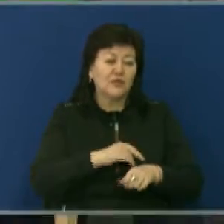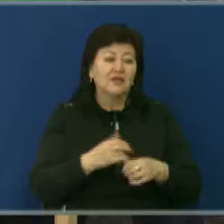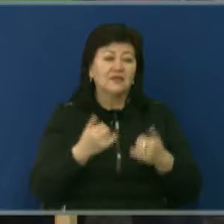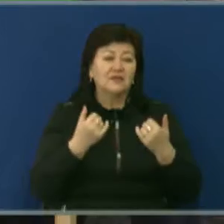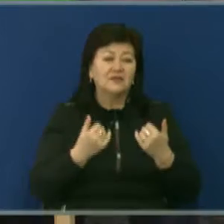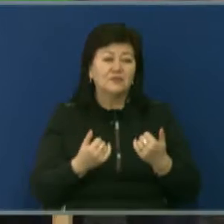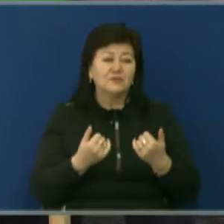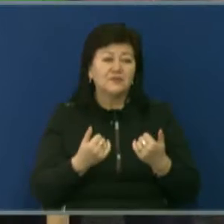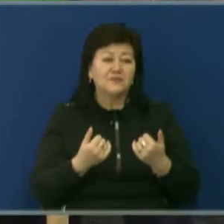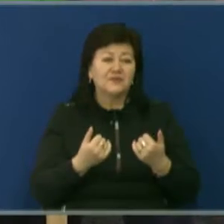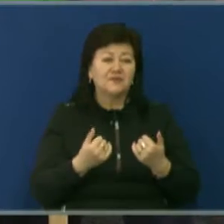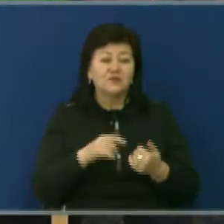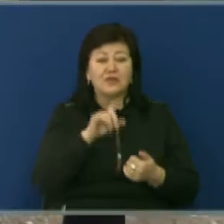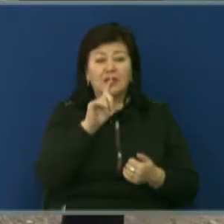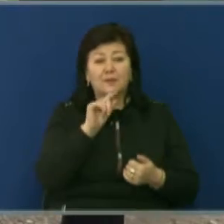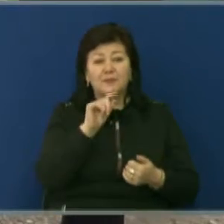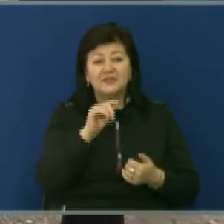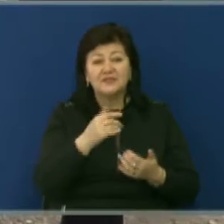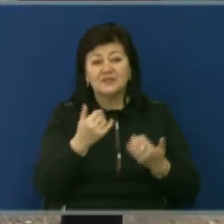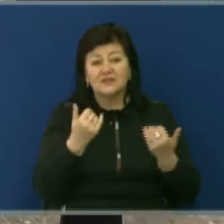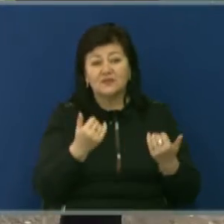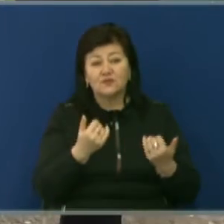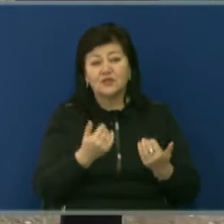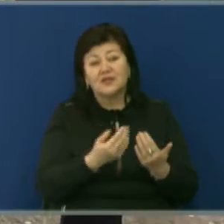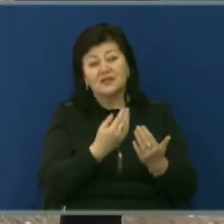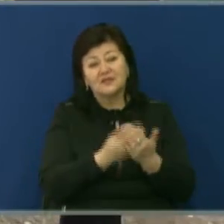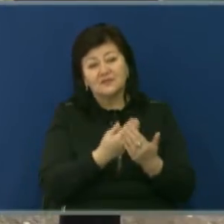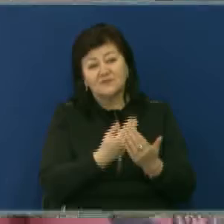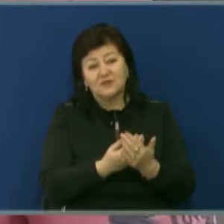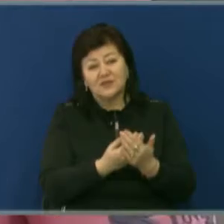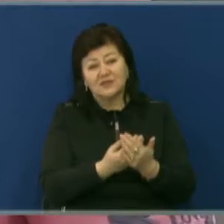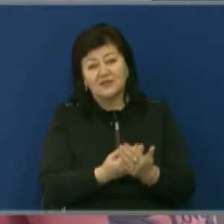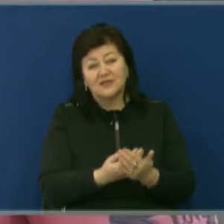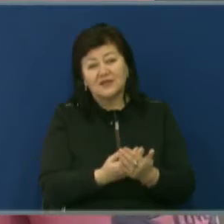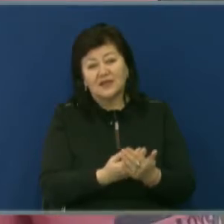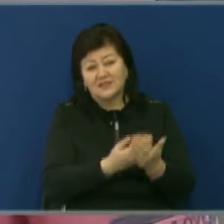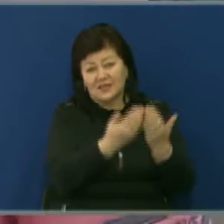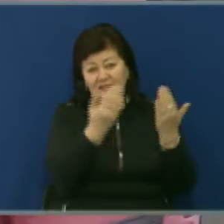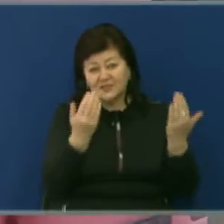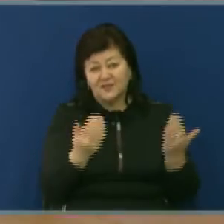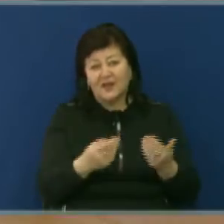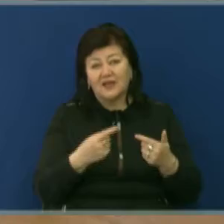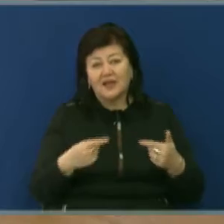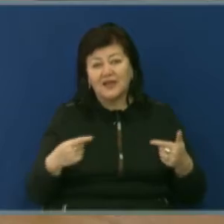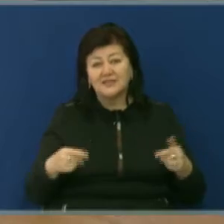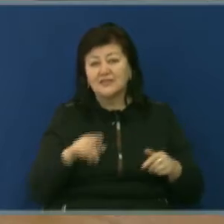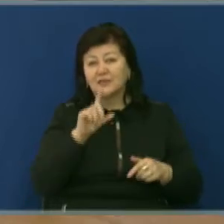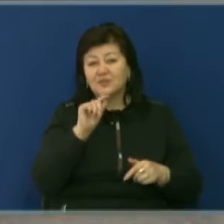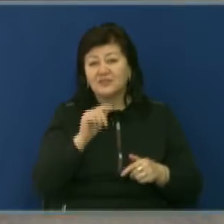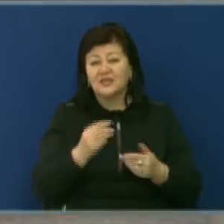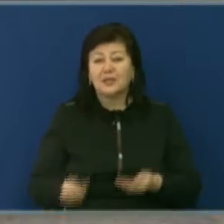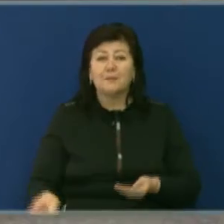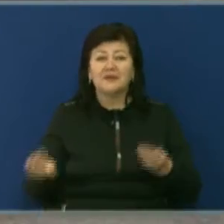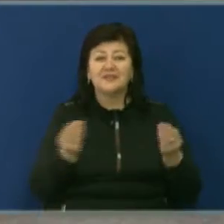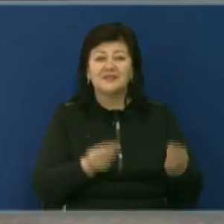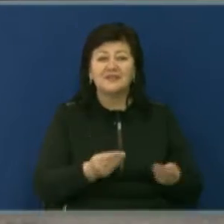мен ойындар және құс ұяларын іліп қою бойынша дәстүрлі акция ұйымдастырылды. Құстарға арналған ұяларды балалар өз қолдарымен жасаған.